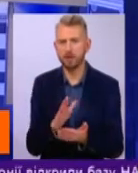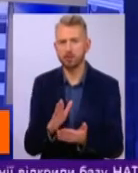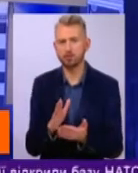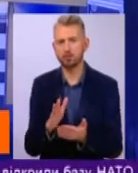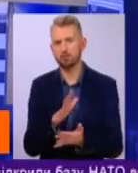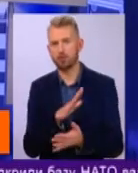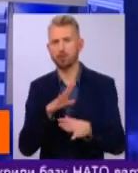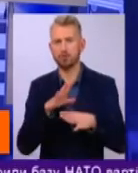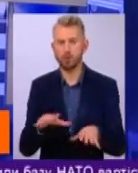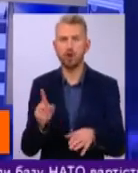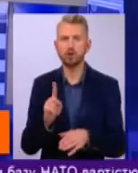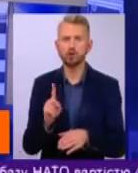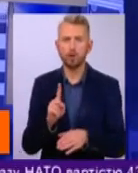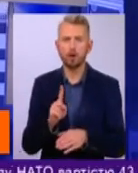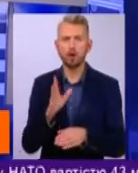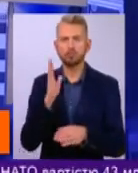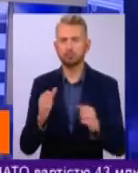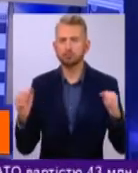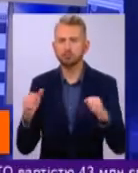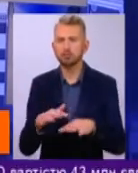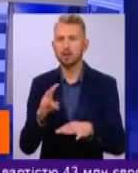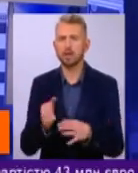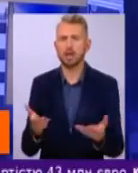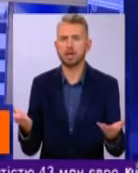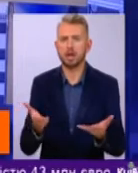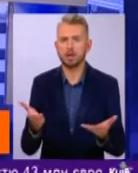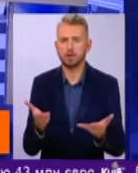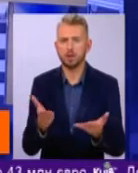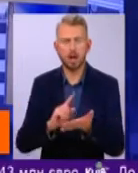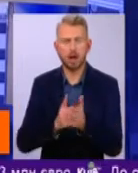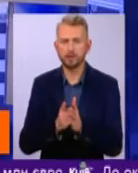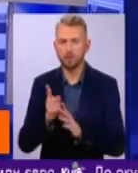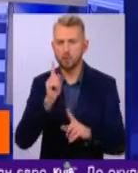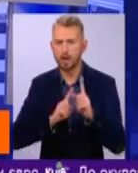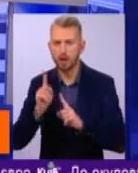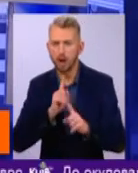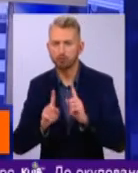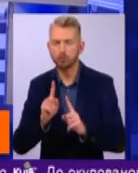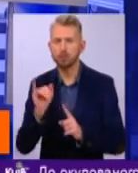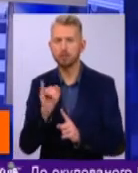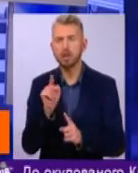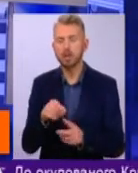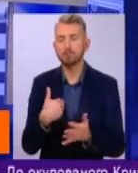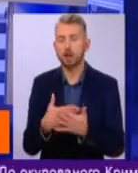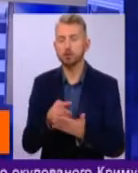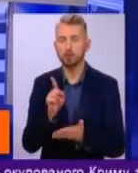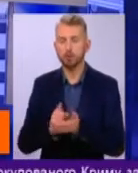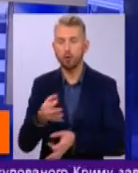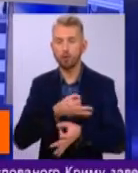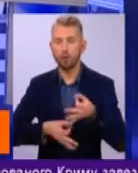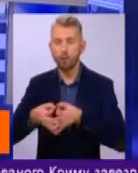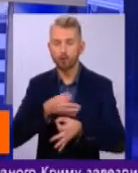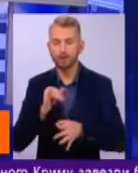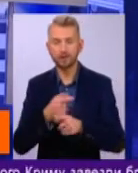відбулося, чи не відбулося, те, що силовики зберуться на якусь екстрену нараду, і там начебто має обговорюватися